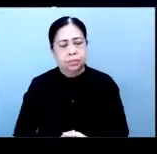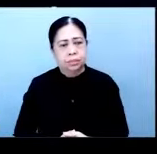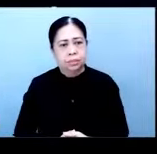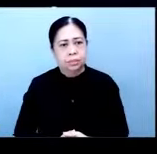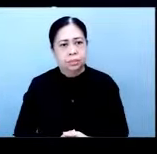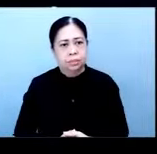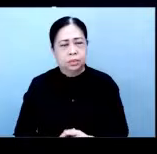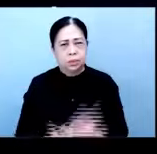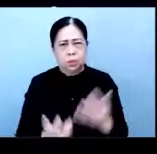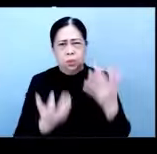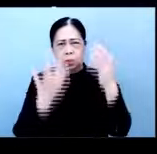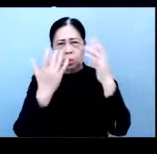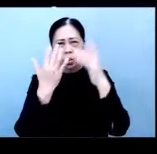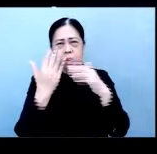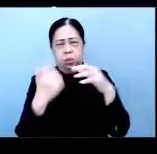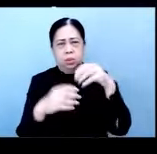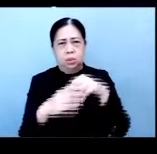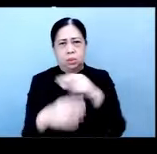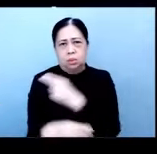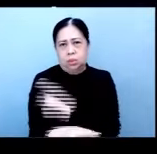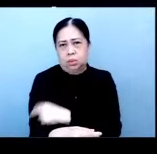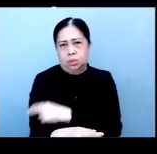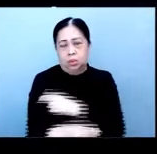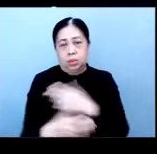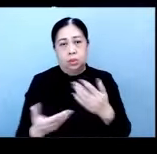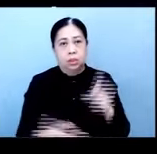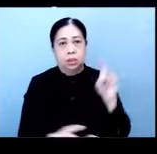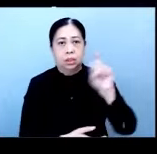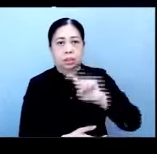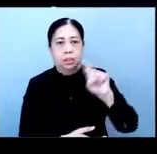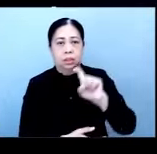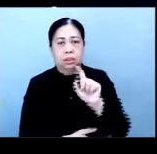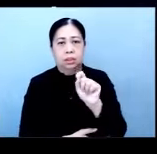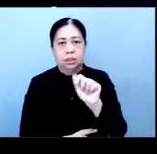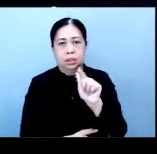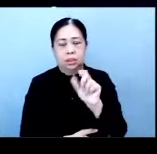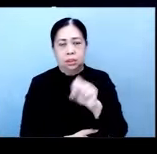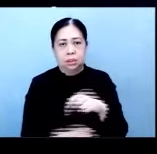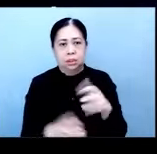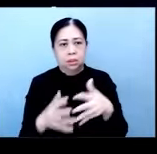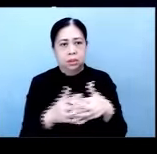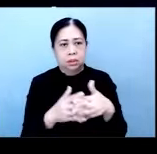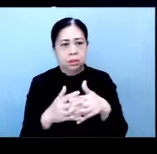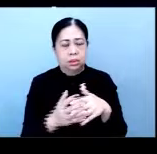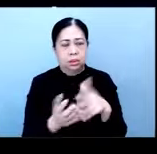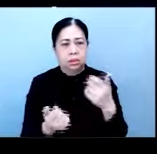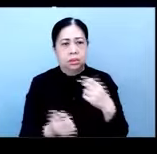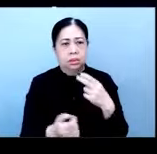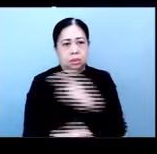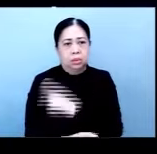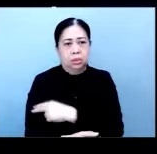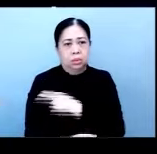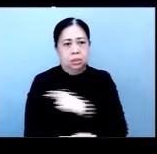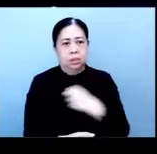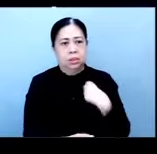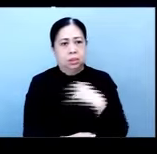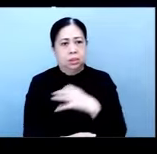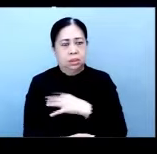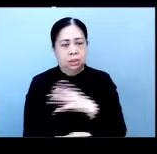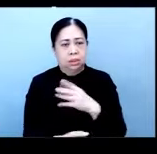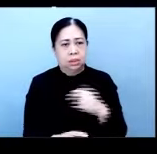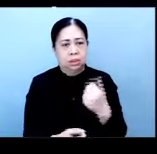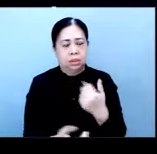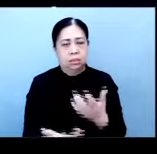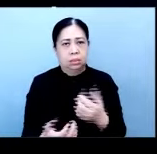Nabalot ng usok ang loob ng ospital na ito sa Texas sa Amerika. Nagkagulo ang mga hospital staff at mga pasyente. Bigla kasing